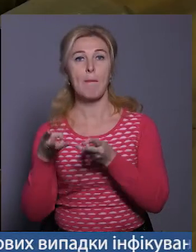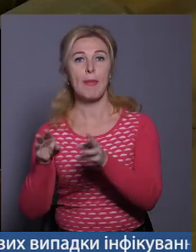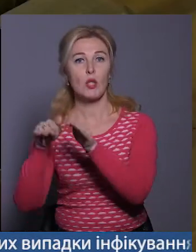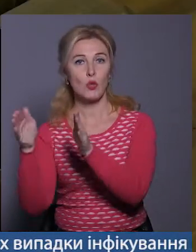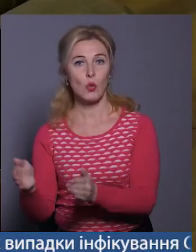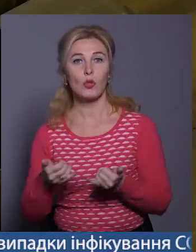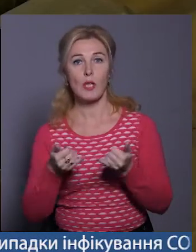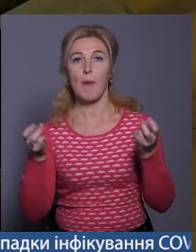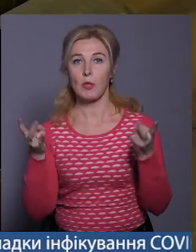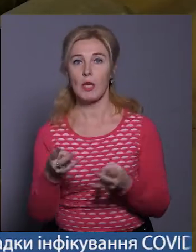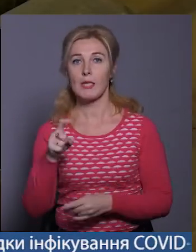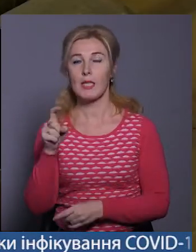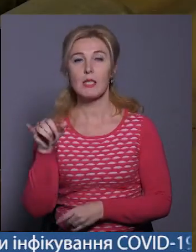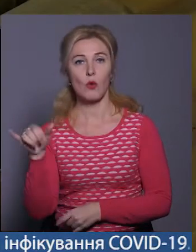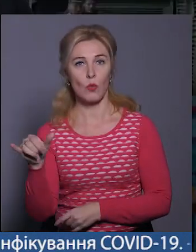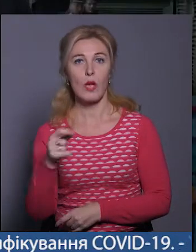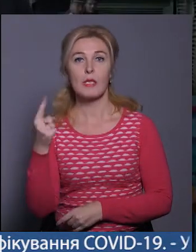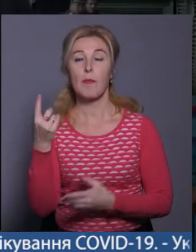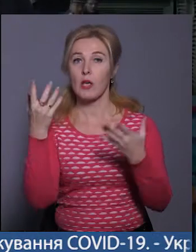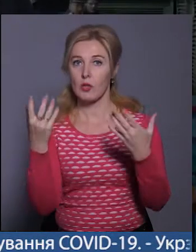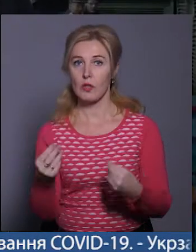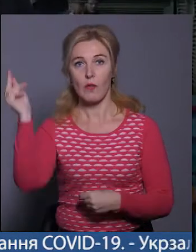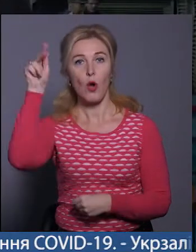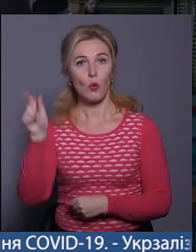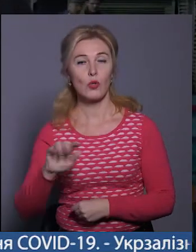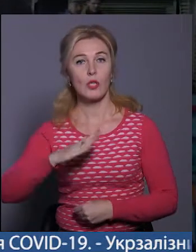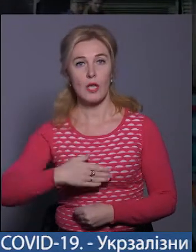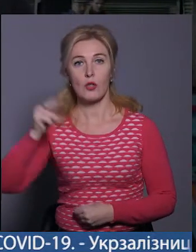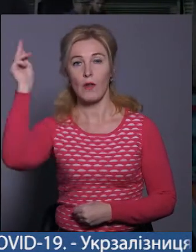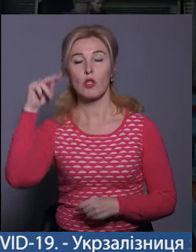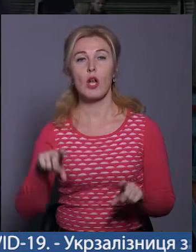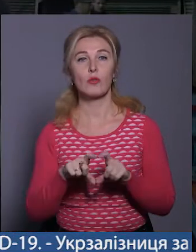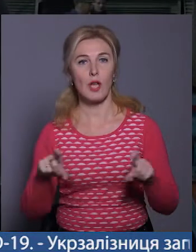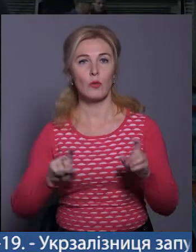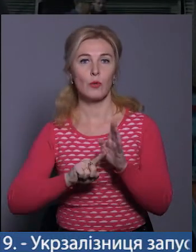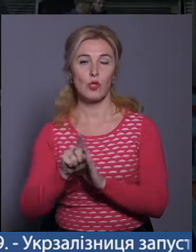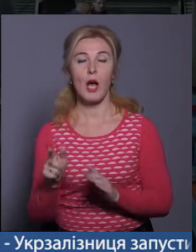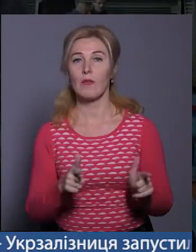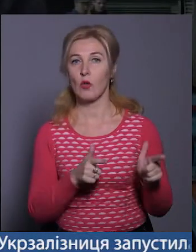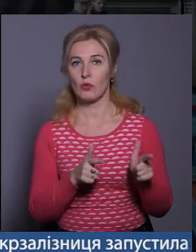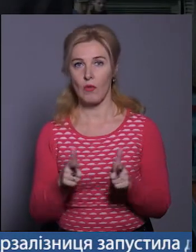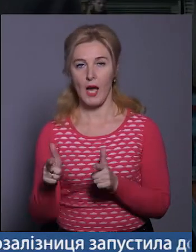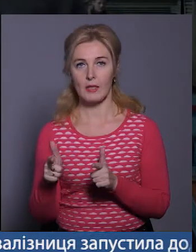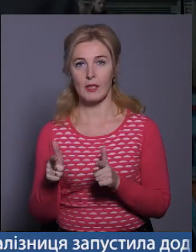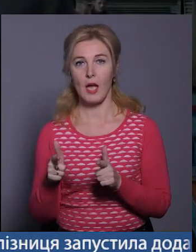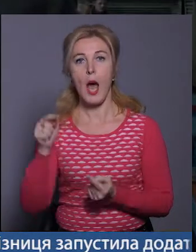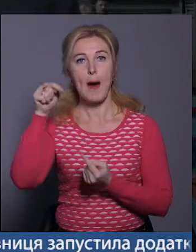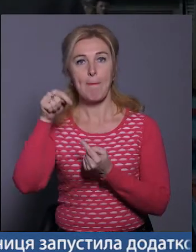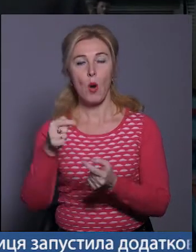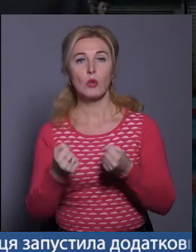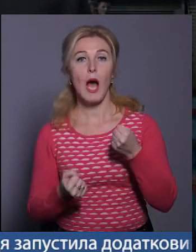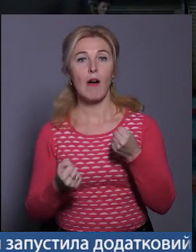для потреб Збройних сил України. З перших днів учні нашого навчального закладу почали виготовляти